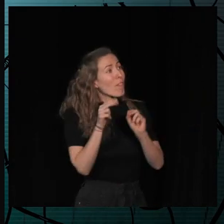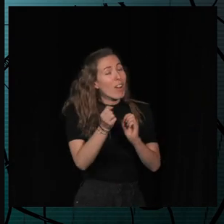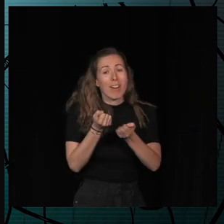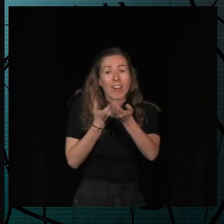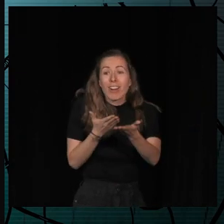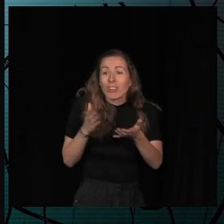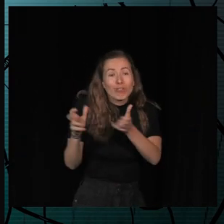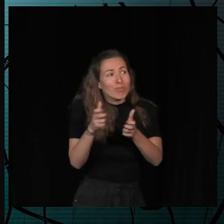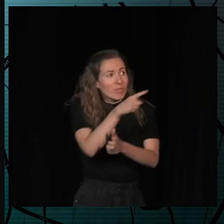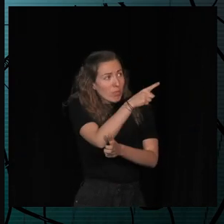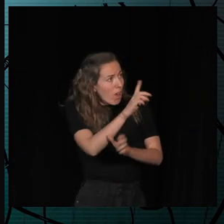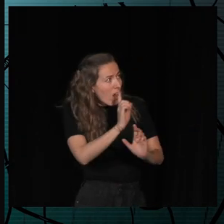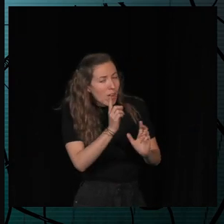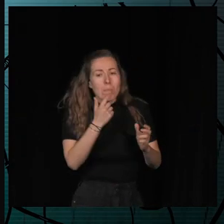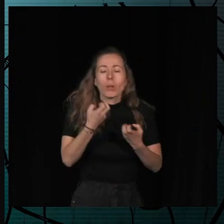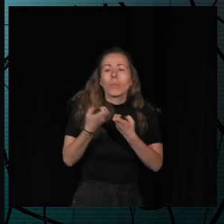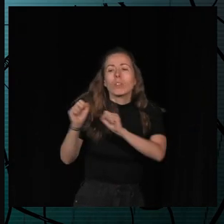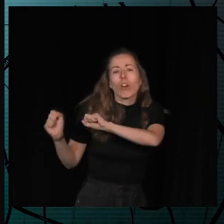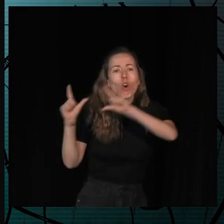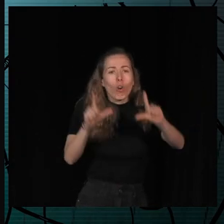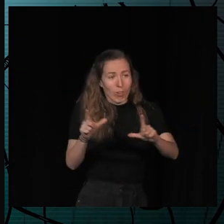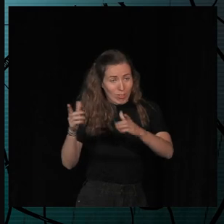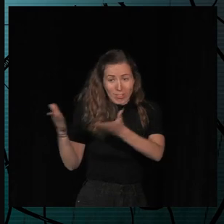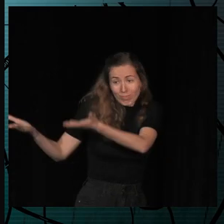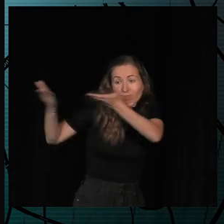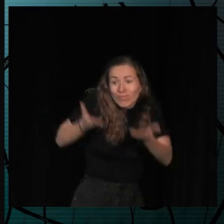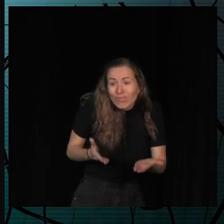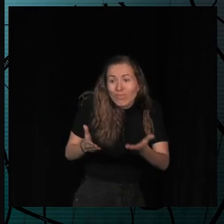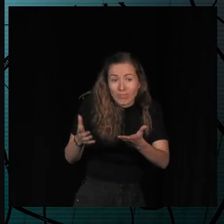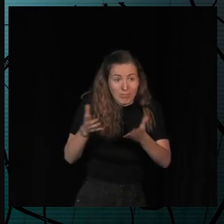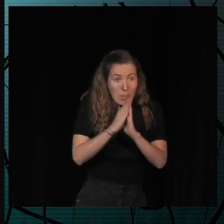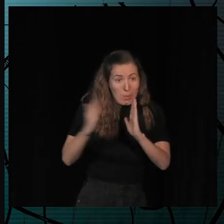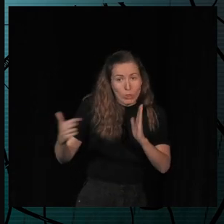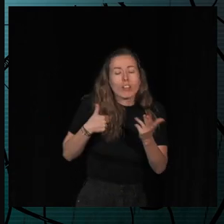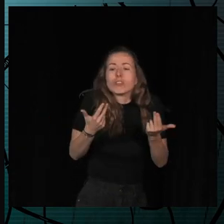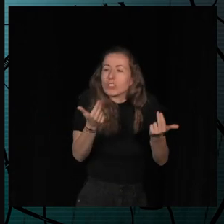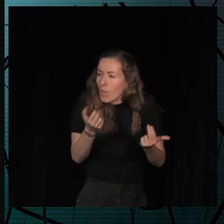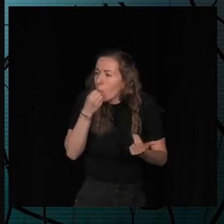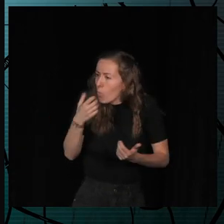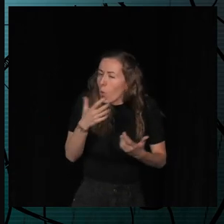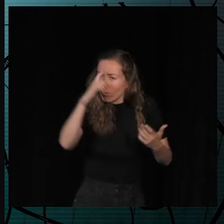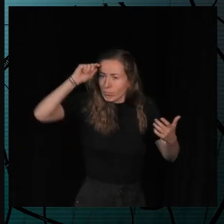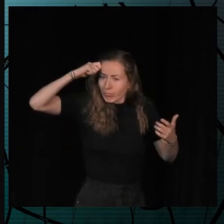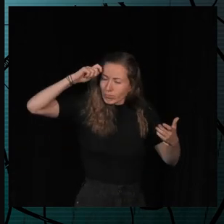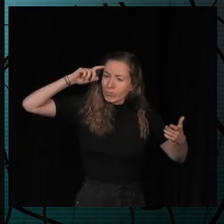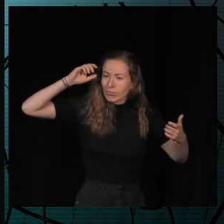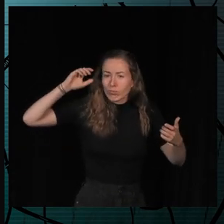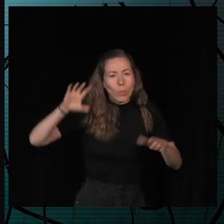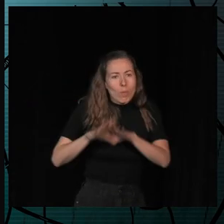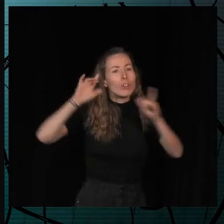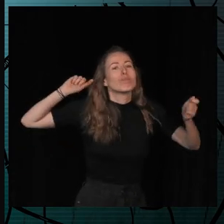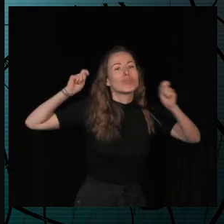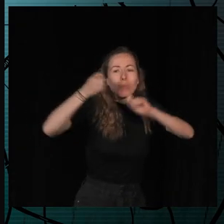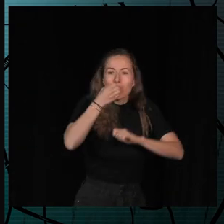quand on installe des écrans dans les Bibl bibliothèque parce que là j'ai l'impression que sur le sujet on a quand même pas mal changé le le le fusil